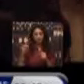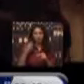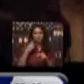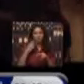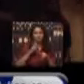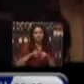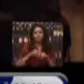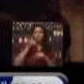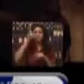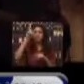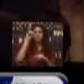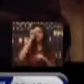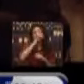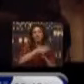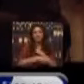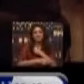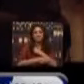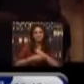انسانة فقيرة جدا،